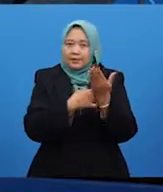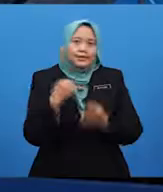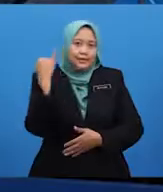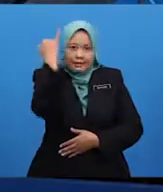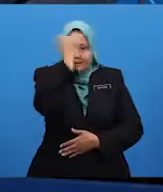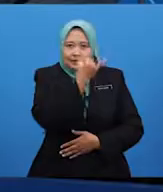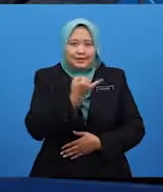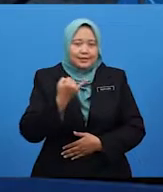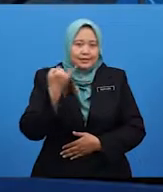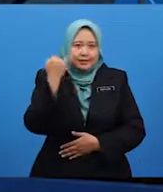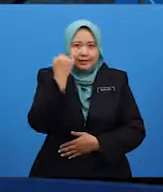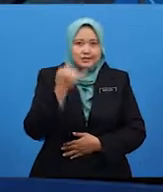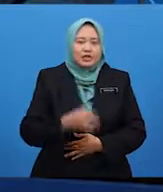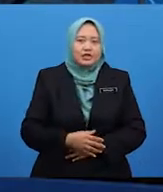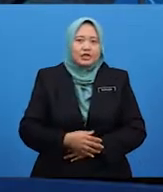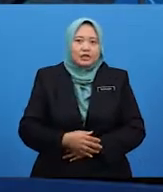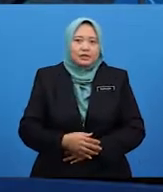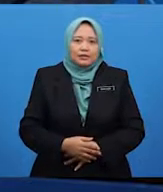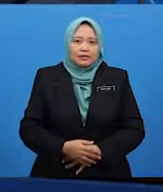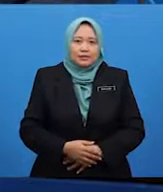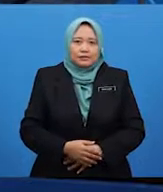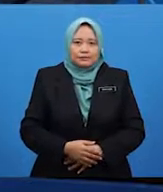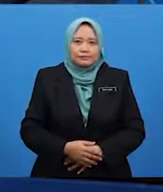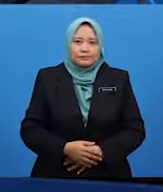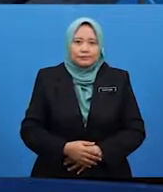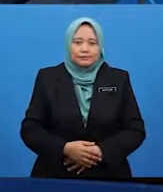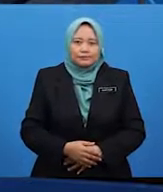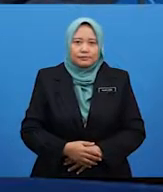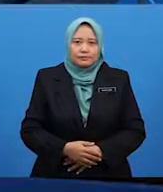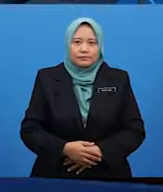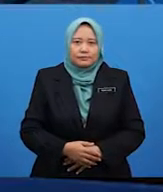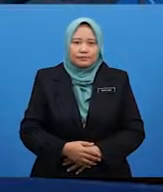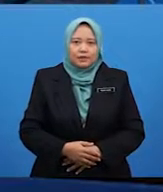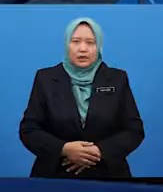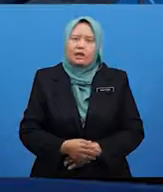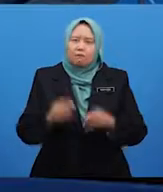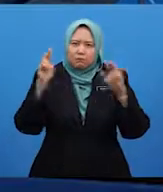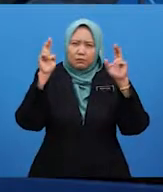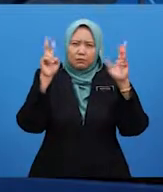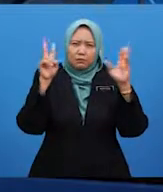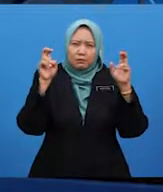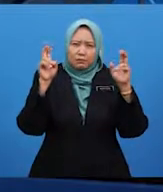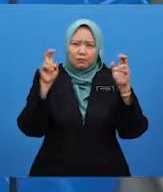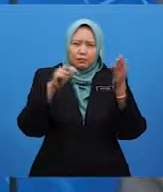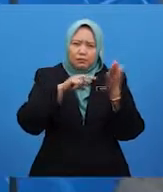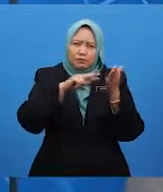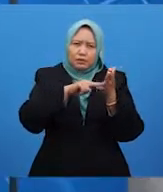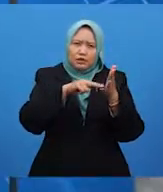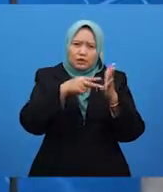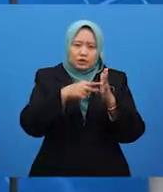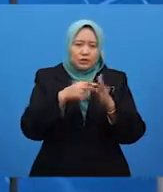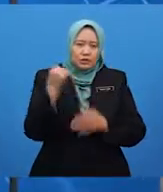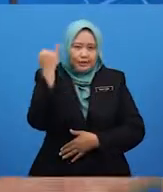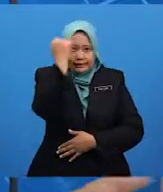berada di sebelah kanan saya ini. Jadi boleh tak Cikgu Wan terangkan serba sikit tentang maksud keindahan seni visual itu?